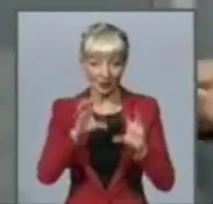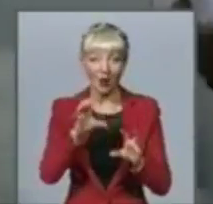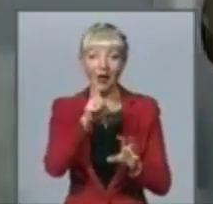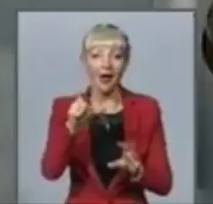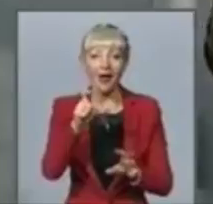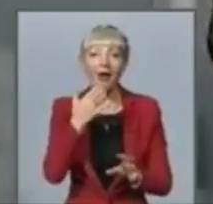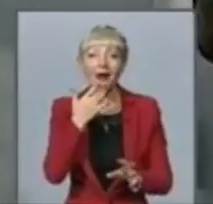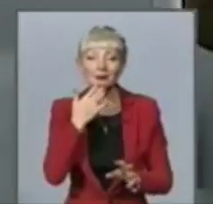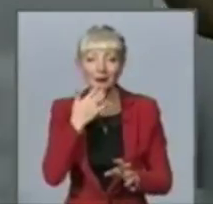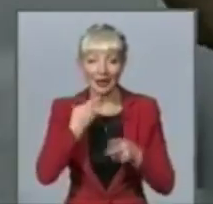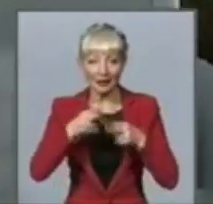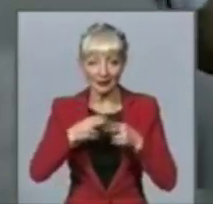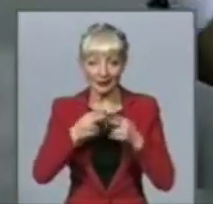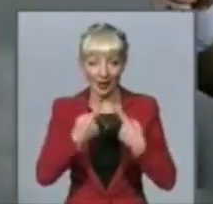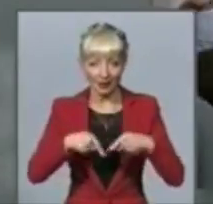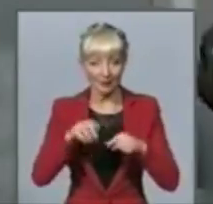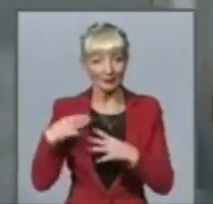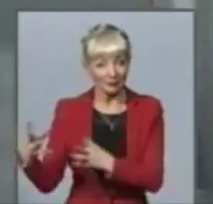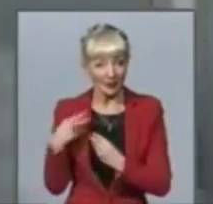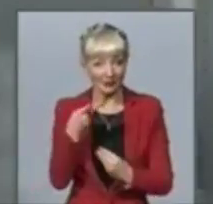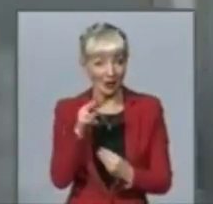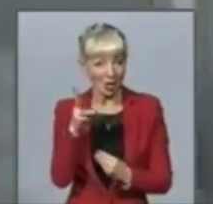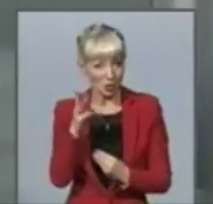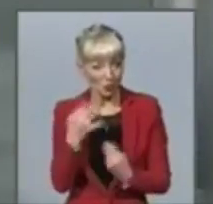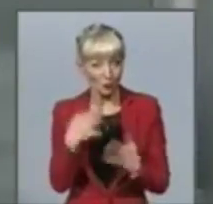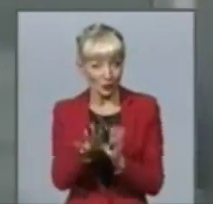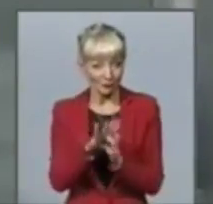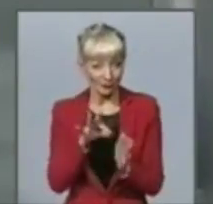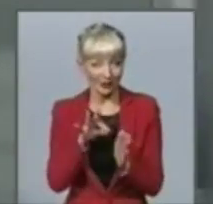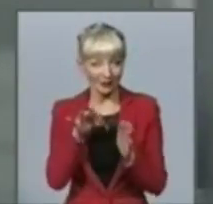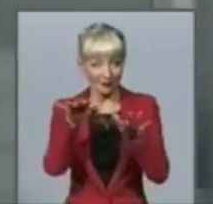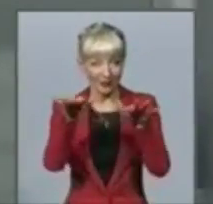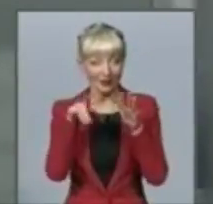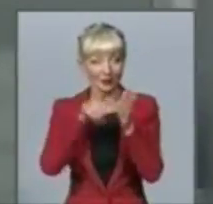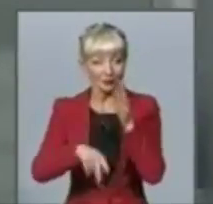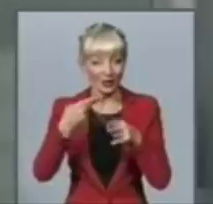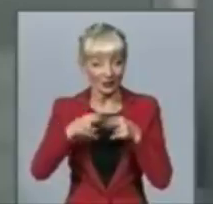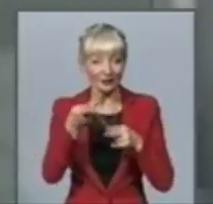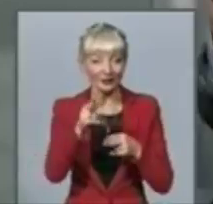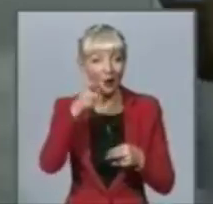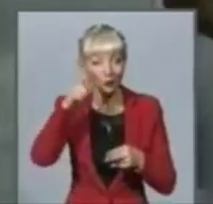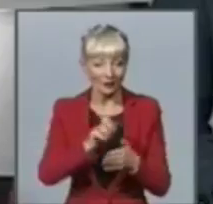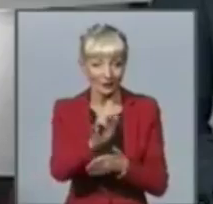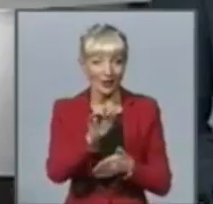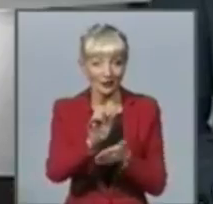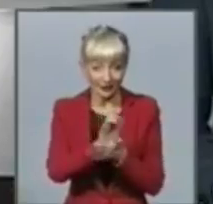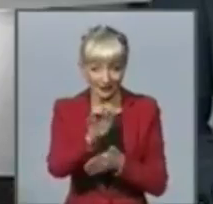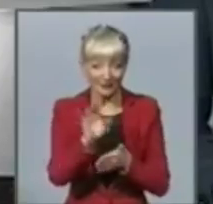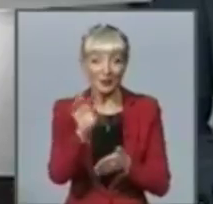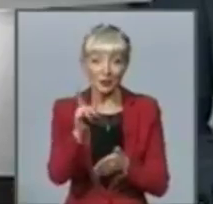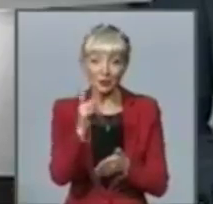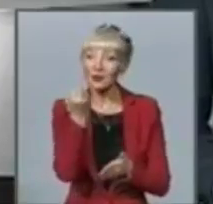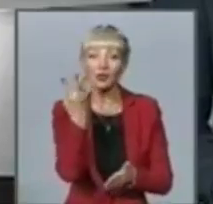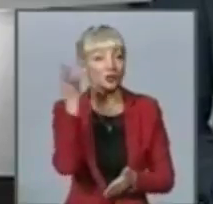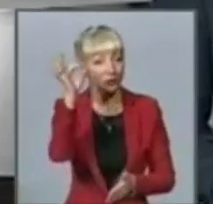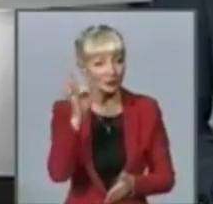агентство, який ми вже з Олегом Ляшком, з однодумцями вибрали в парламенті. Це здешевлення кредитів для українських виробників, щоб кредити були не